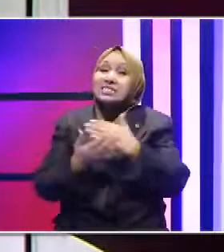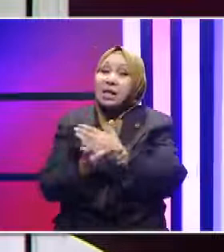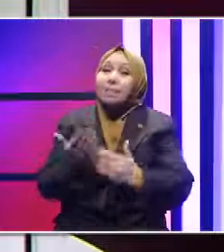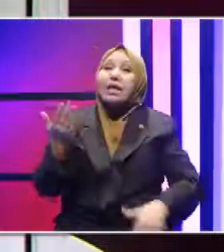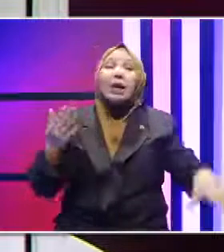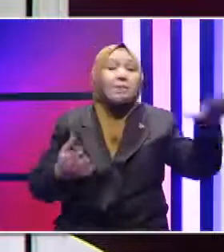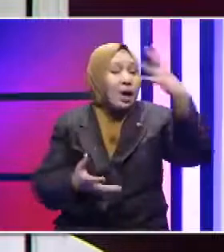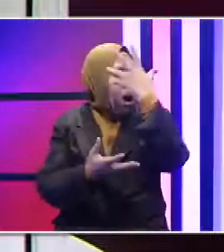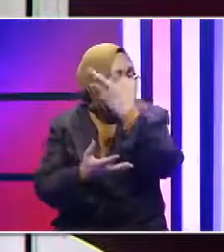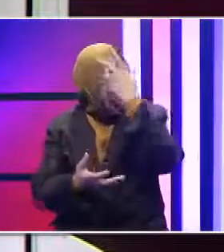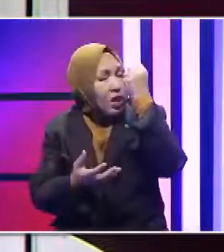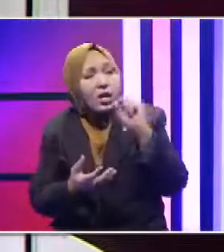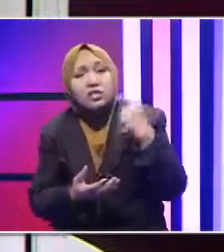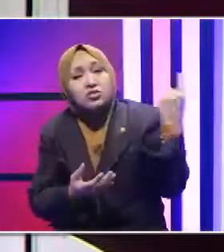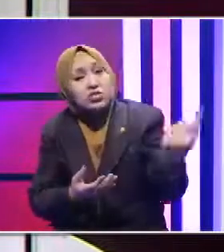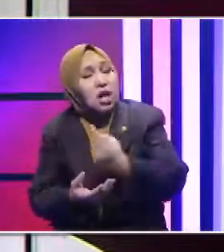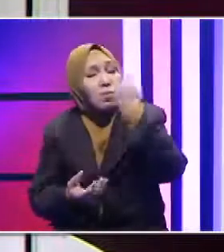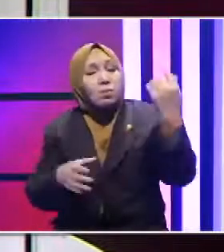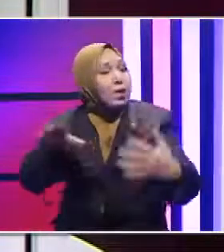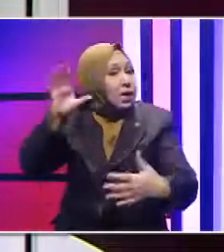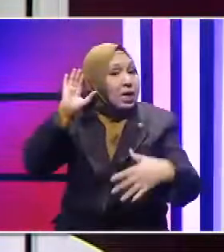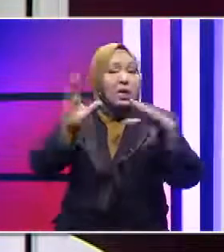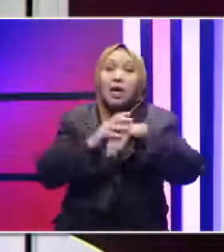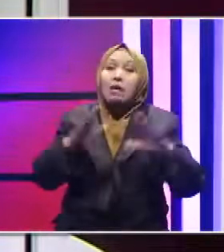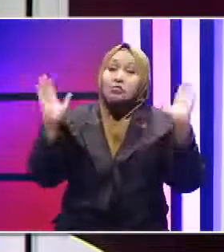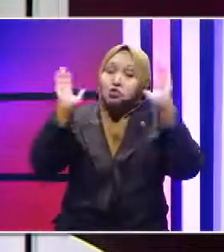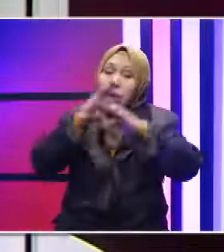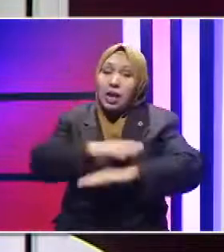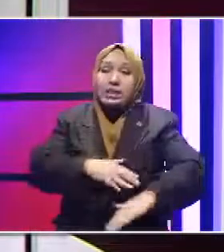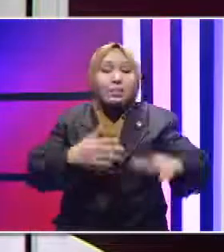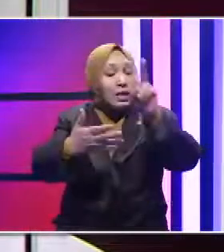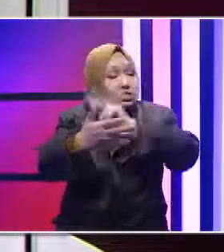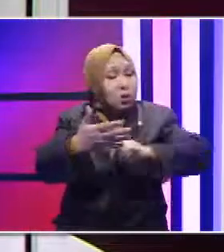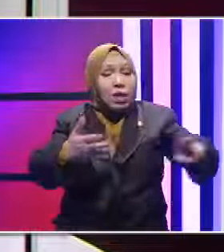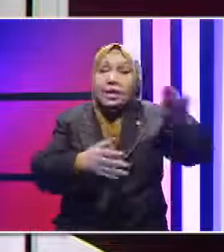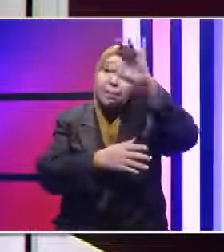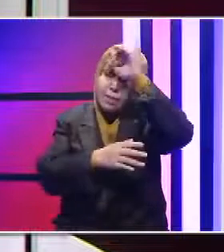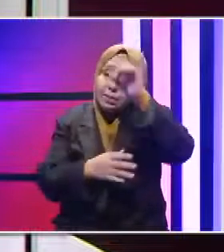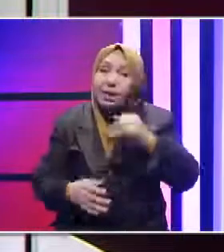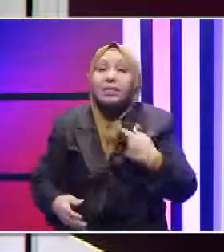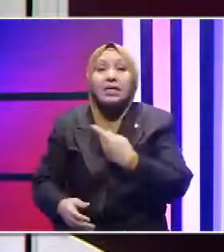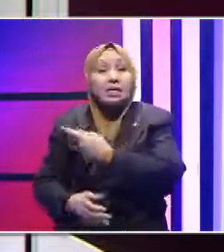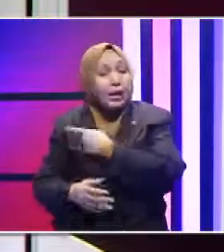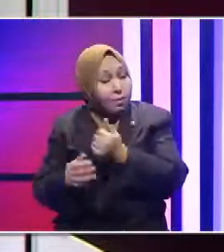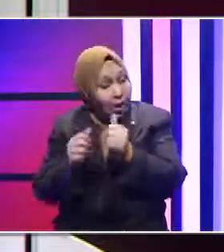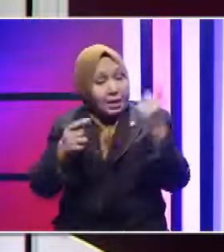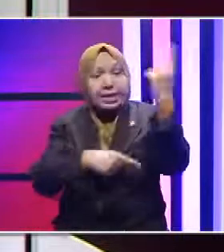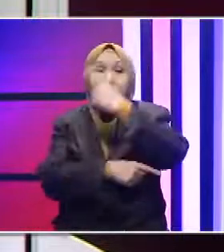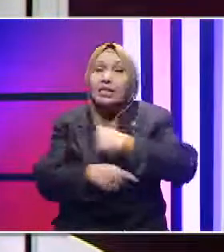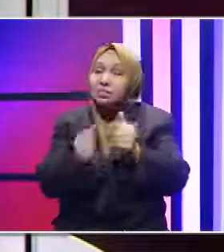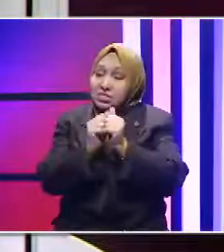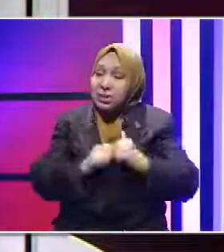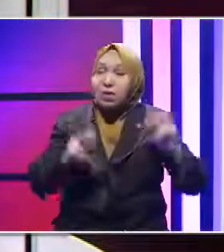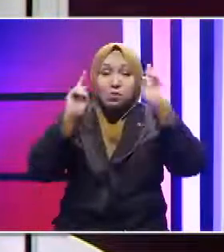juga selalu mendengar dalam solat dibacakan oleh imam-imam kita. Pada hari ini kita bersama Al-Fadhil